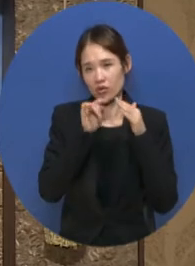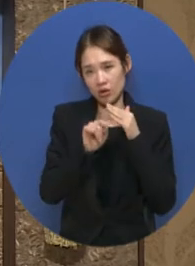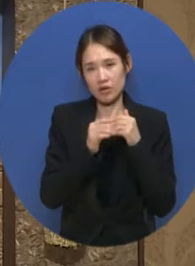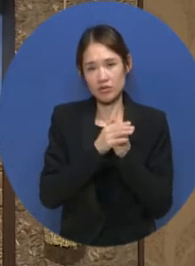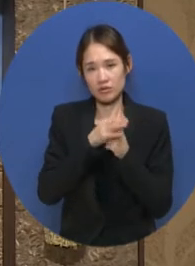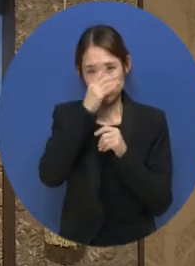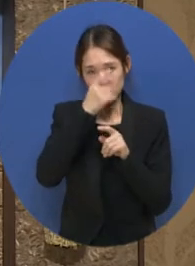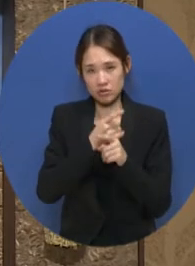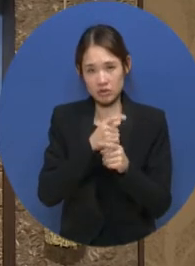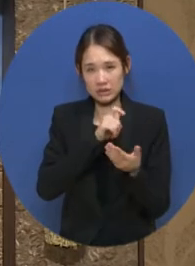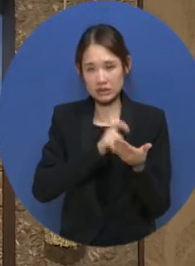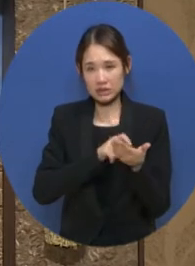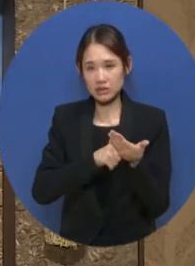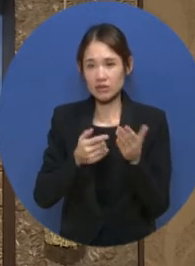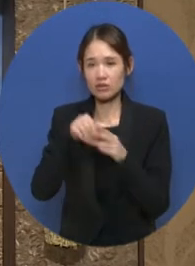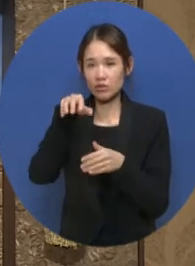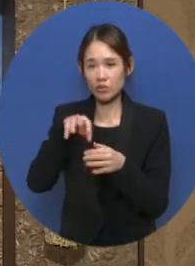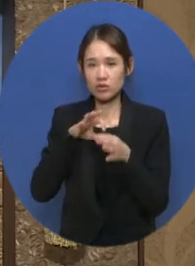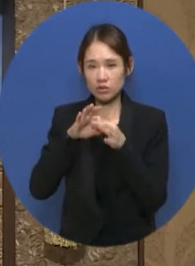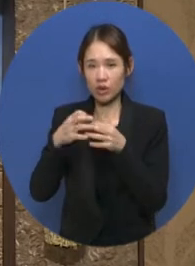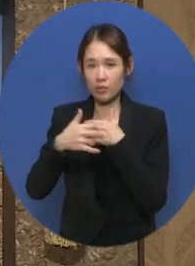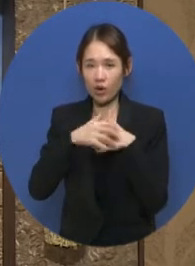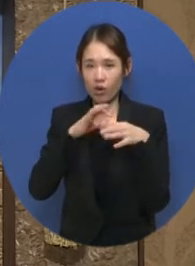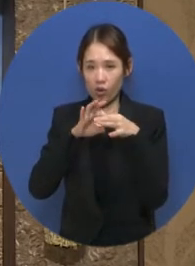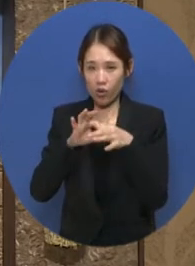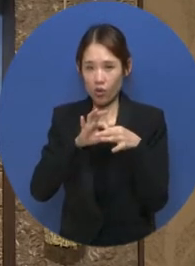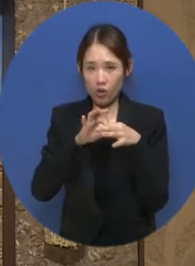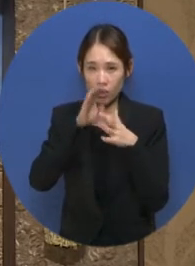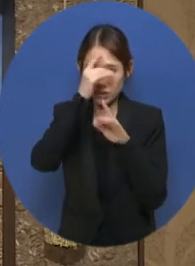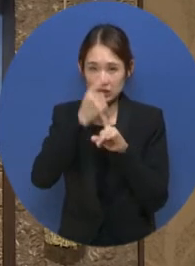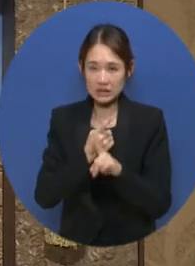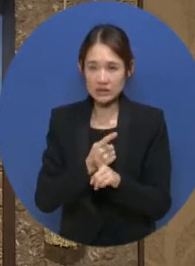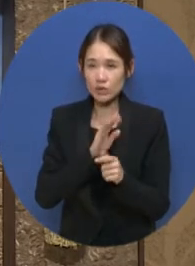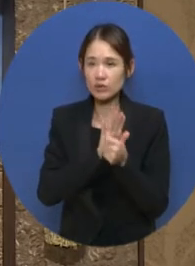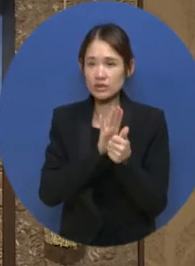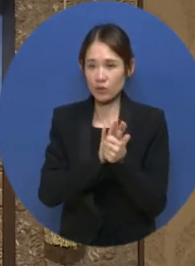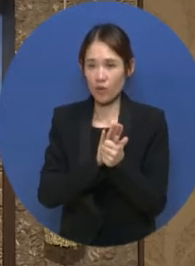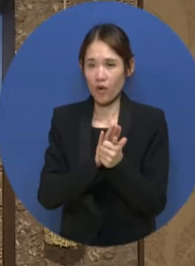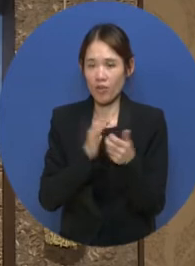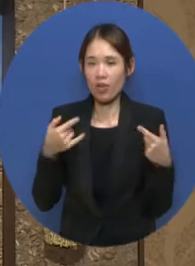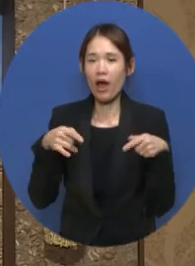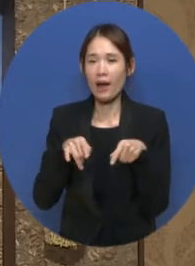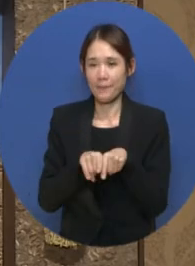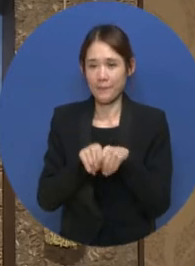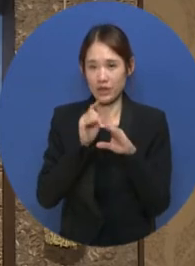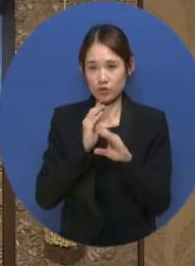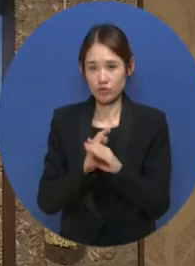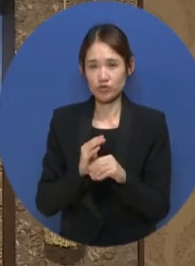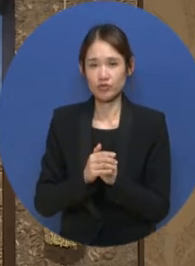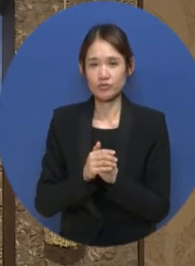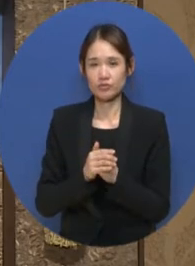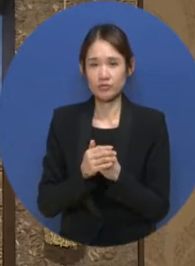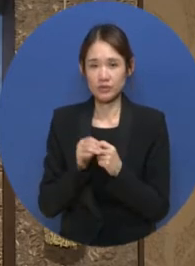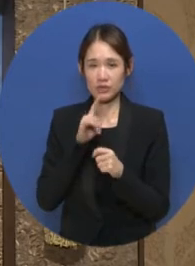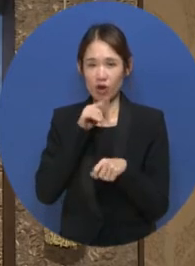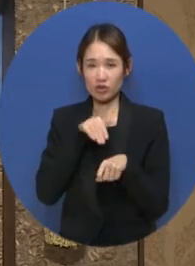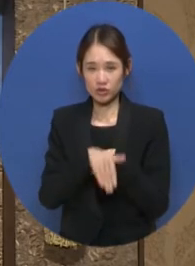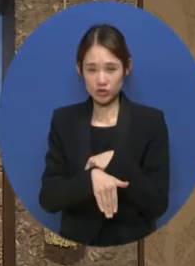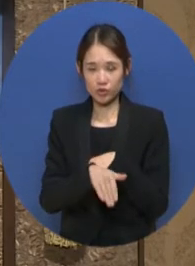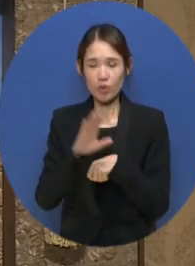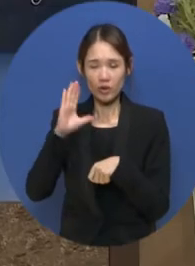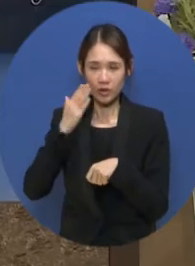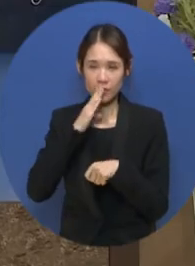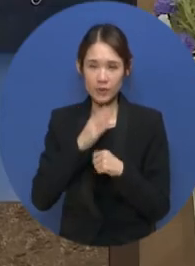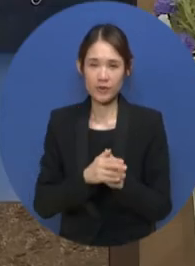응급 기간 오라 해서 이제 병원 쪽으로 해서 치료지원 이라 드는 것도 함께 하고 있으니까 4 이렇게 신고를 하셔도 됩니다